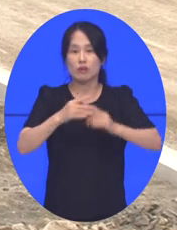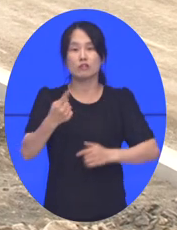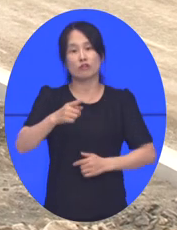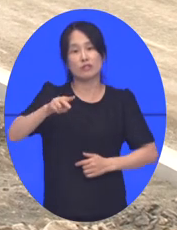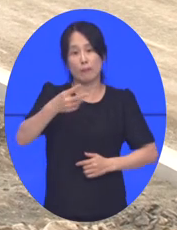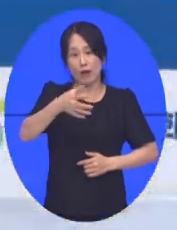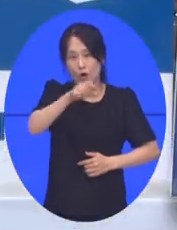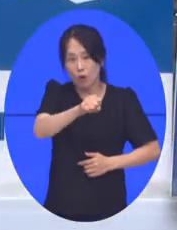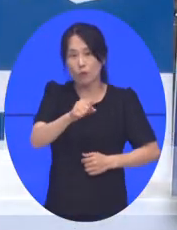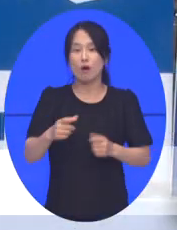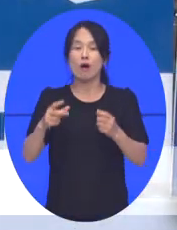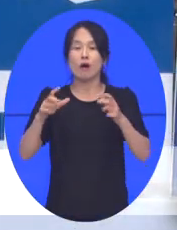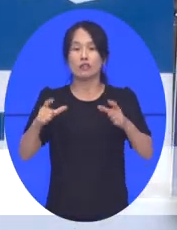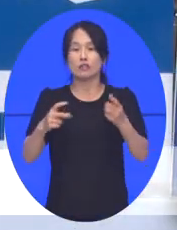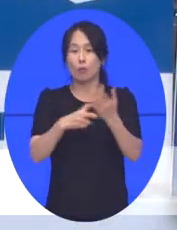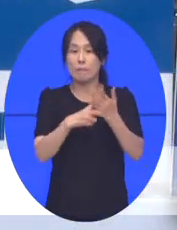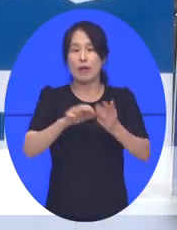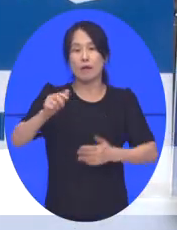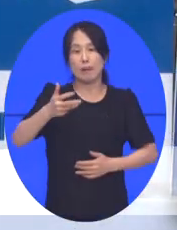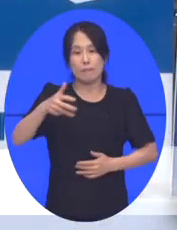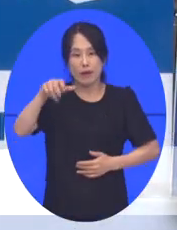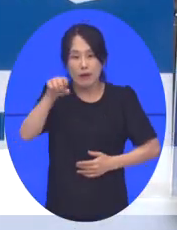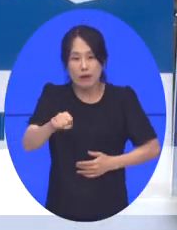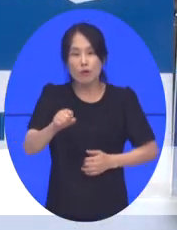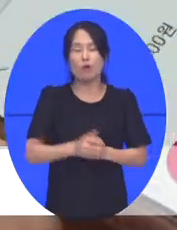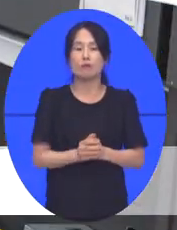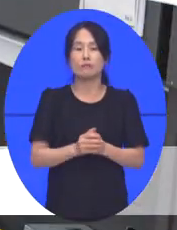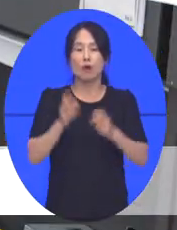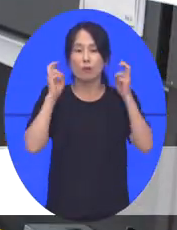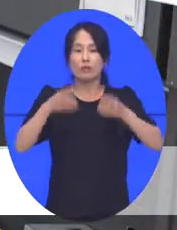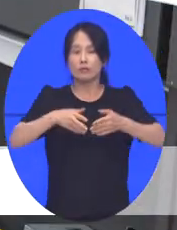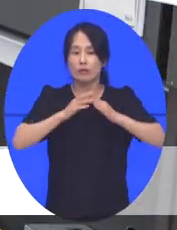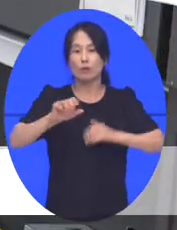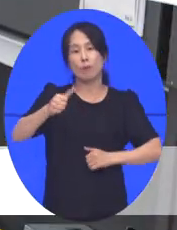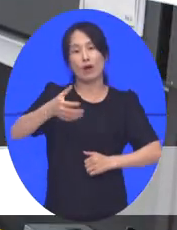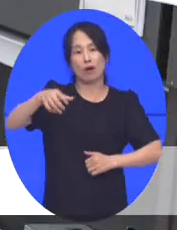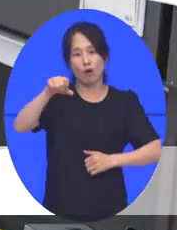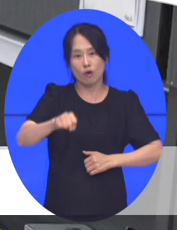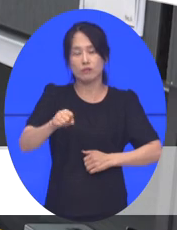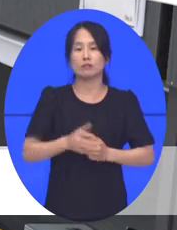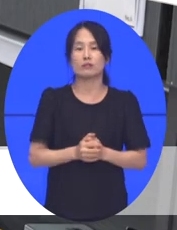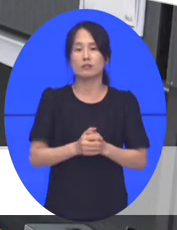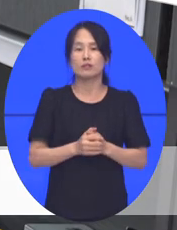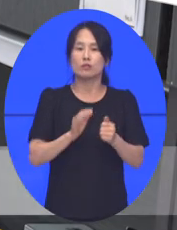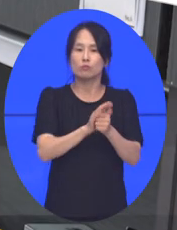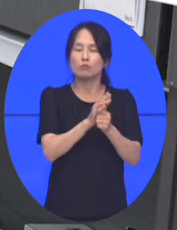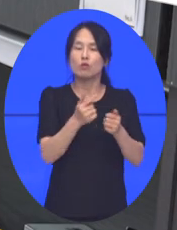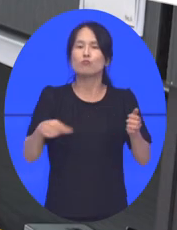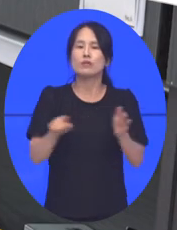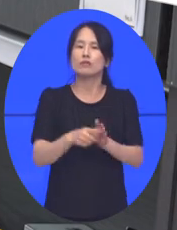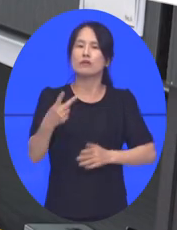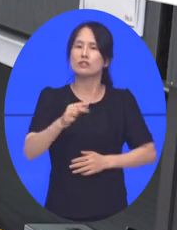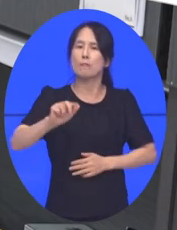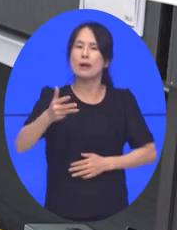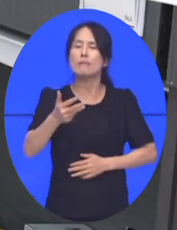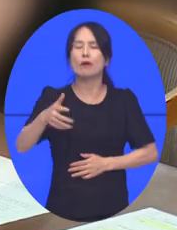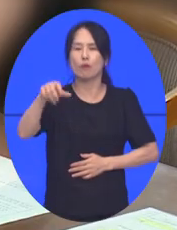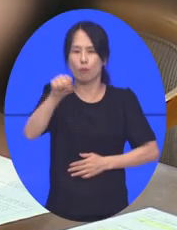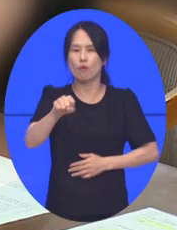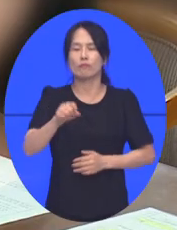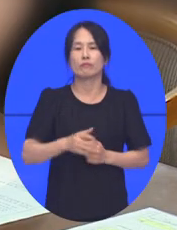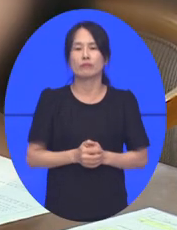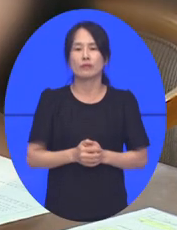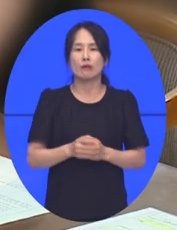1200억 지역화폐발행의 800억 돈의 스타트업 발굴의 500억 등 경기 진작을 위해 약 2800억원